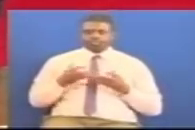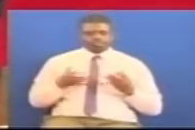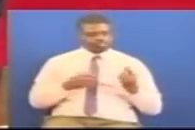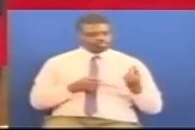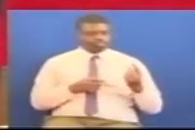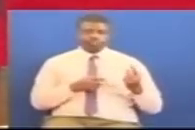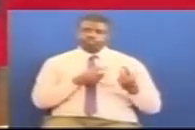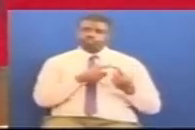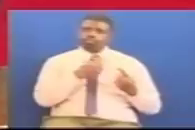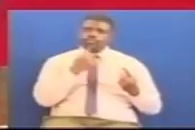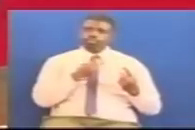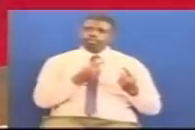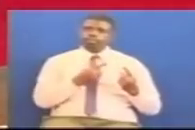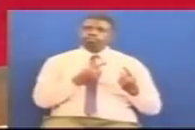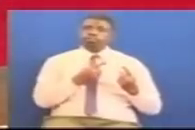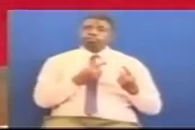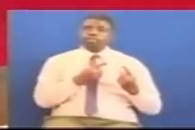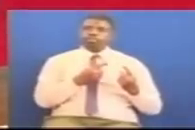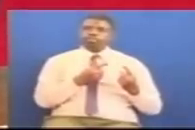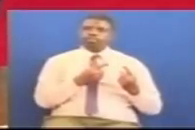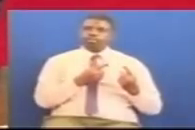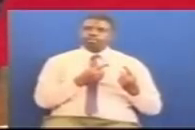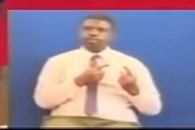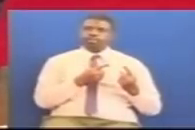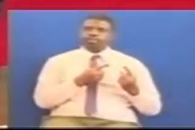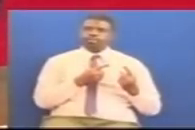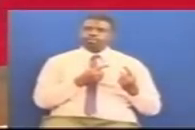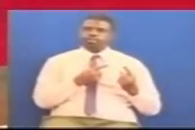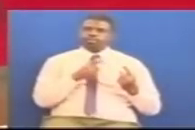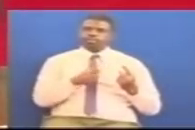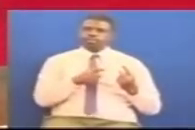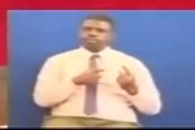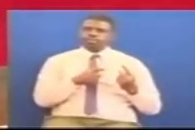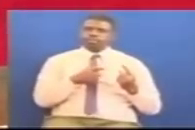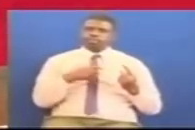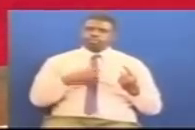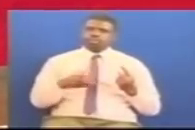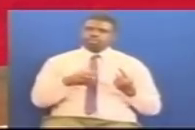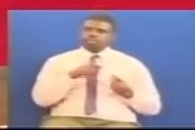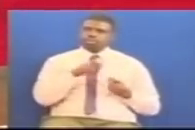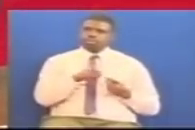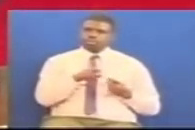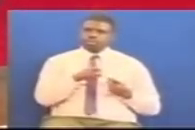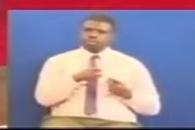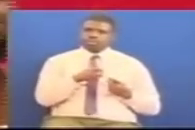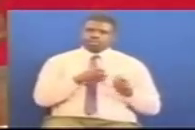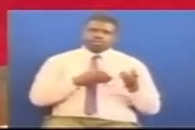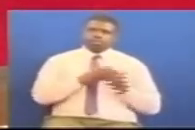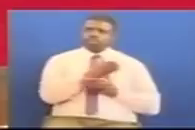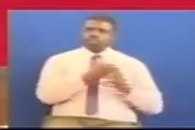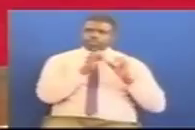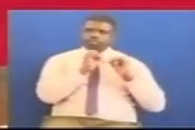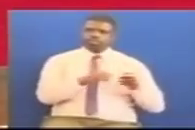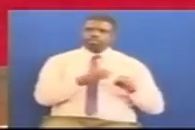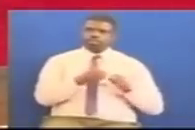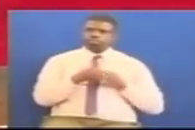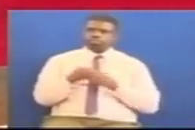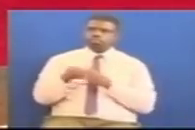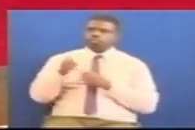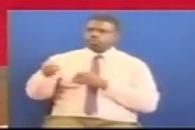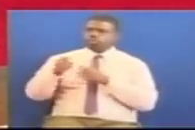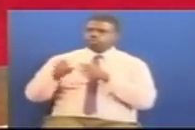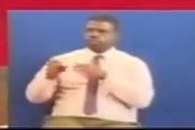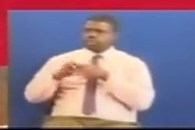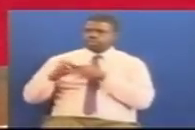hilo alilosema Mheshimiwa Kikwete. Kwa naomba nimhakikishie kwamba tayari wizara inaupitia upya tena mwongozo ule kwa kushirikiana na